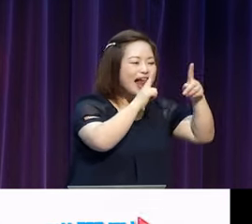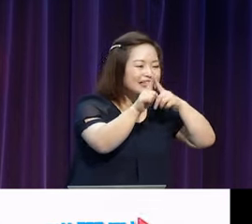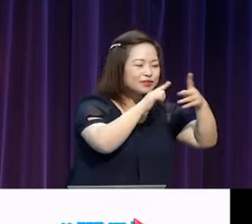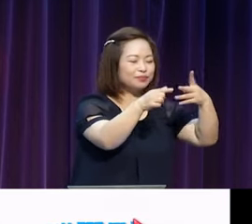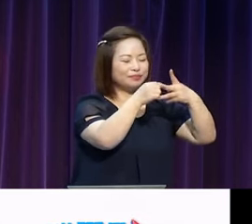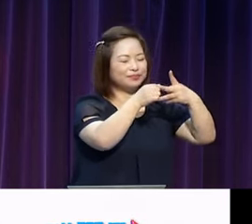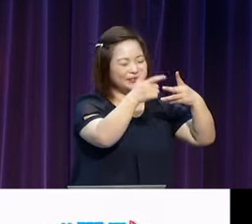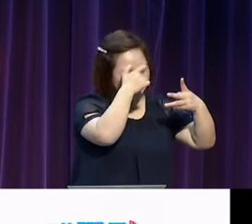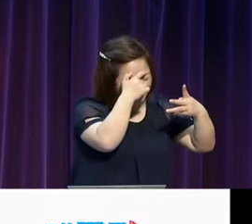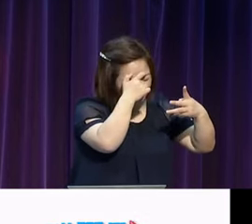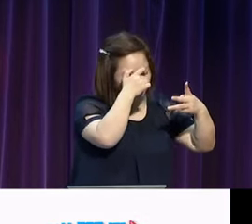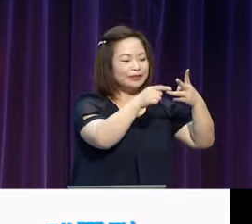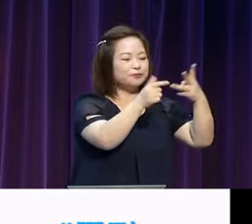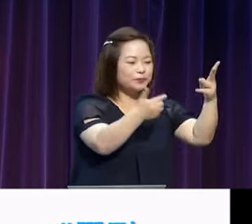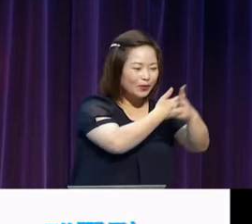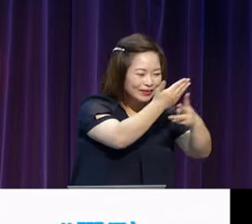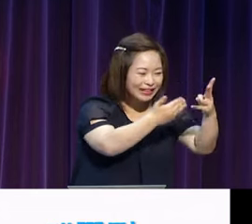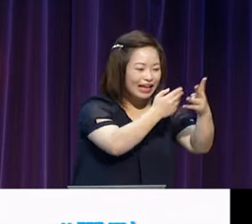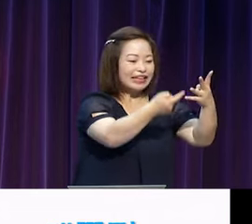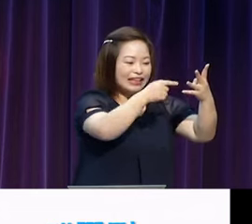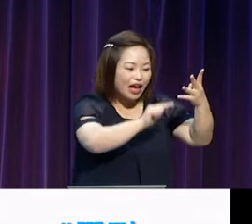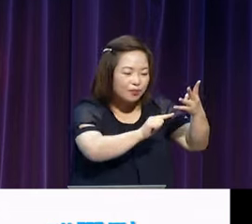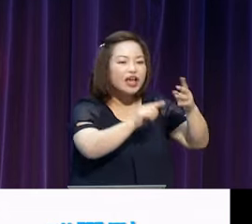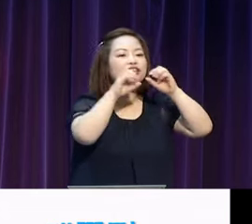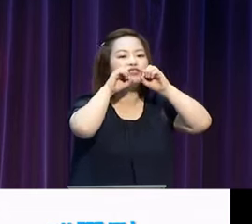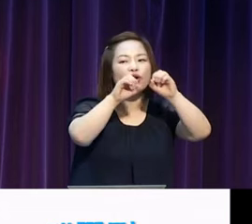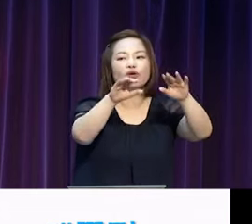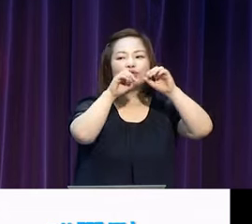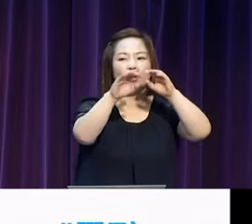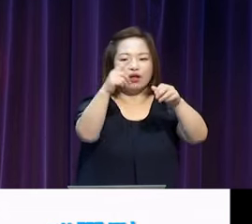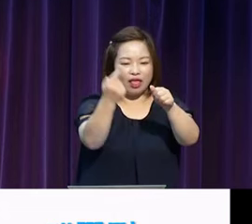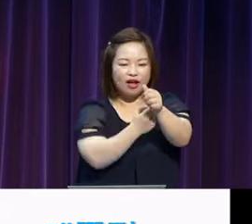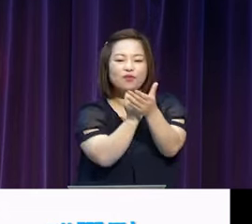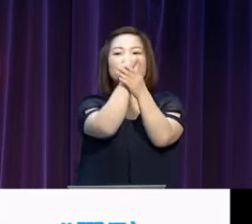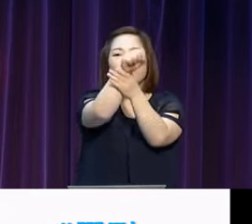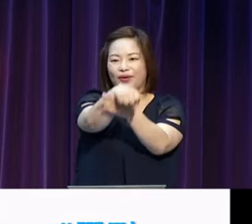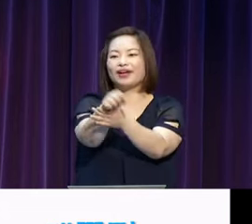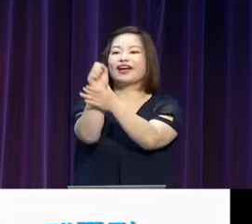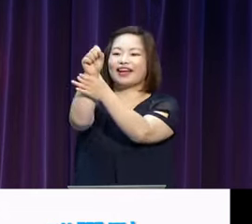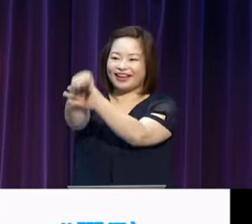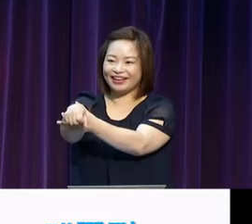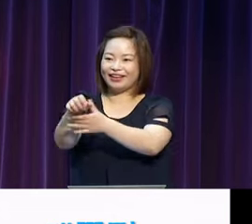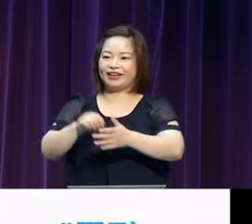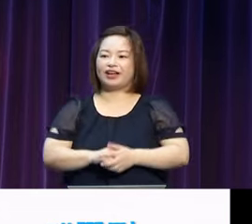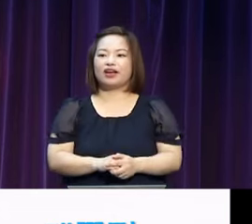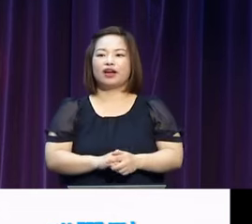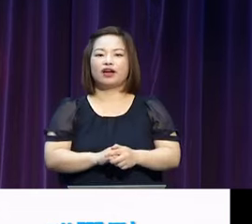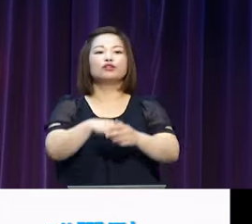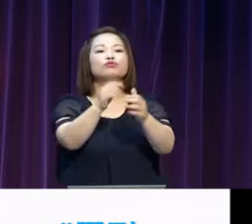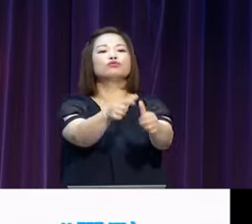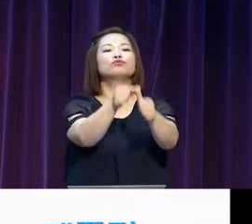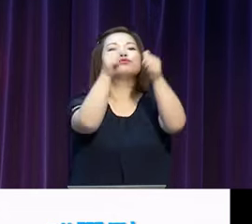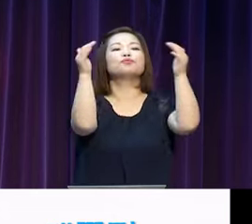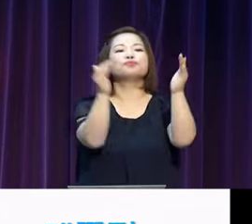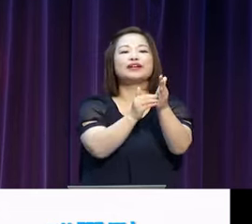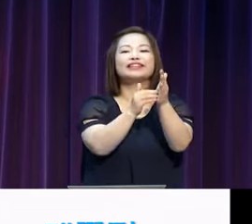생활을 잘할 때 주어지는 열매예요. 그래서 구원받은